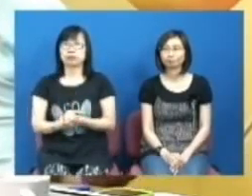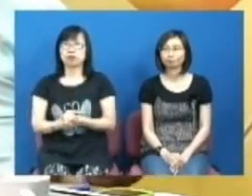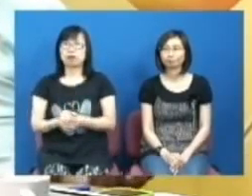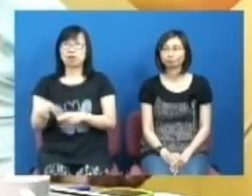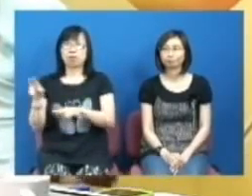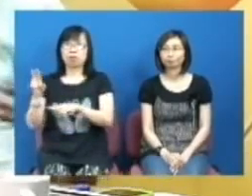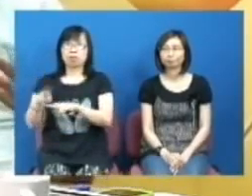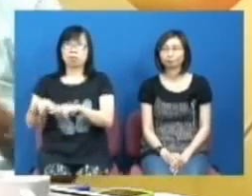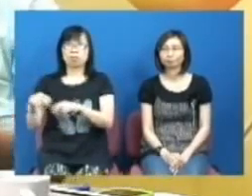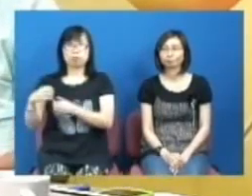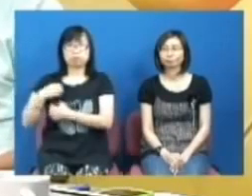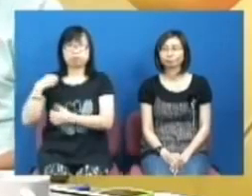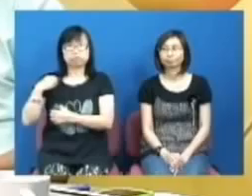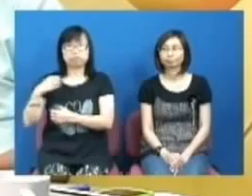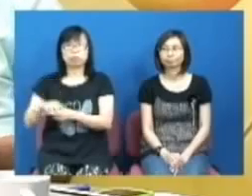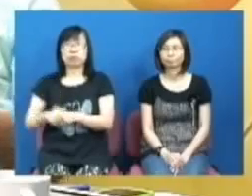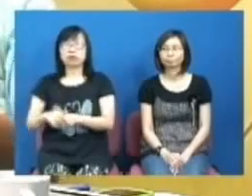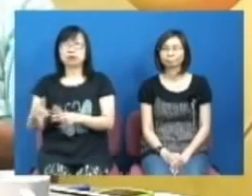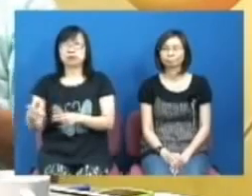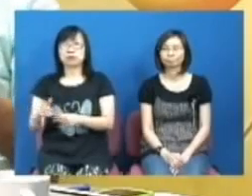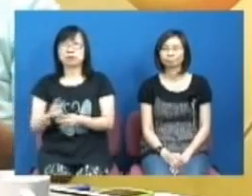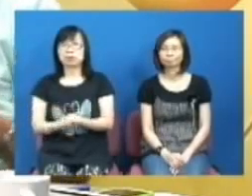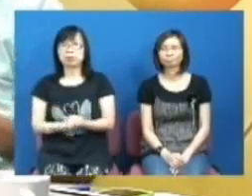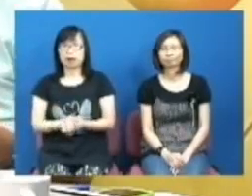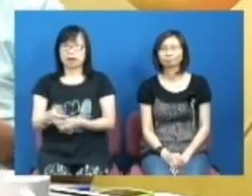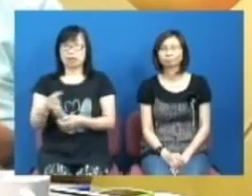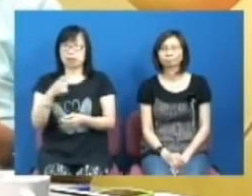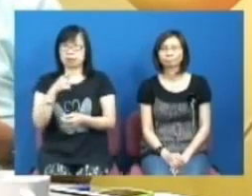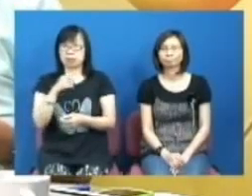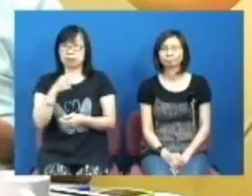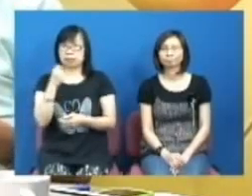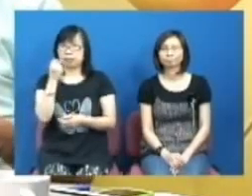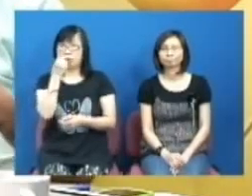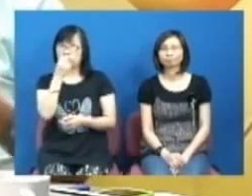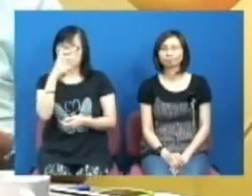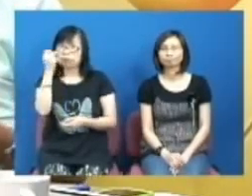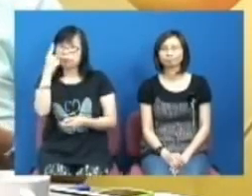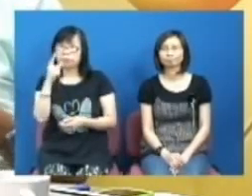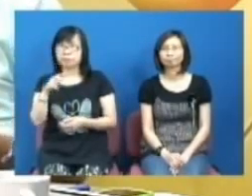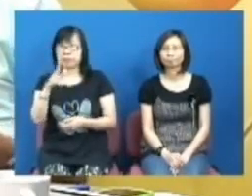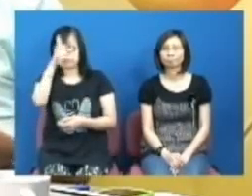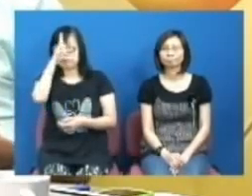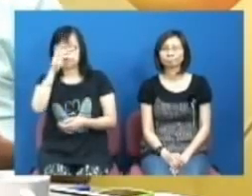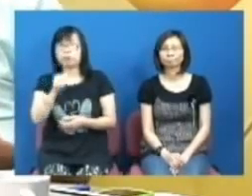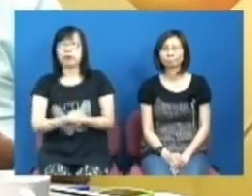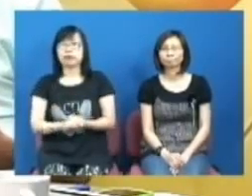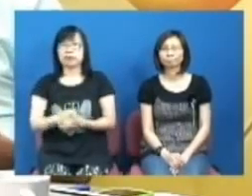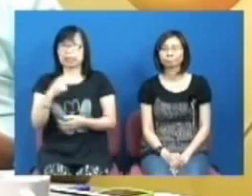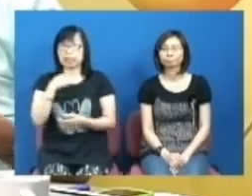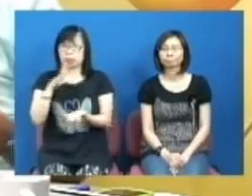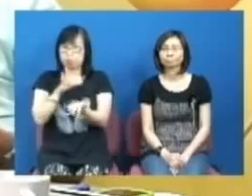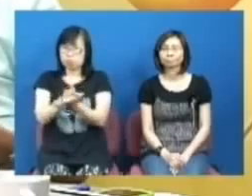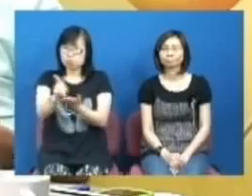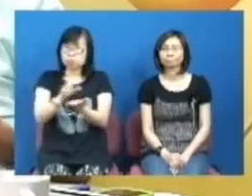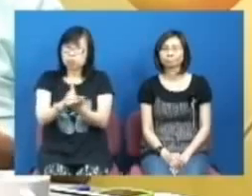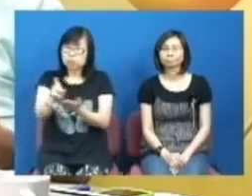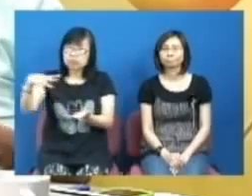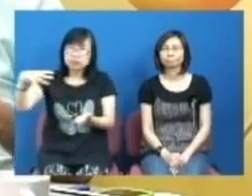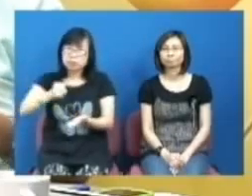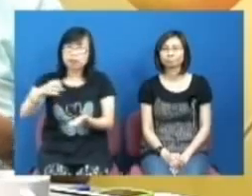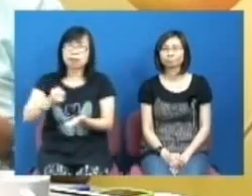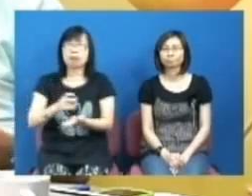特區政府有咩？佢走嘅啱啱調翻轉，佢係要更加專制，先至能夠去營救到